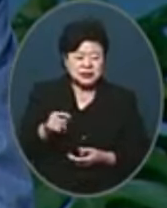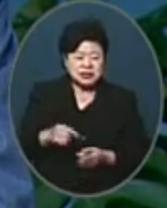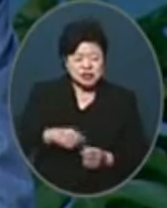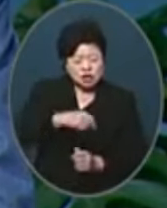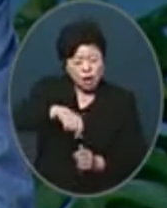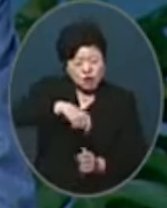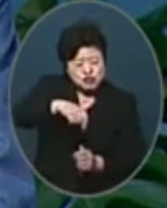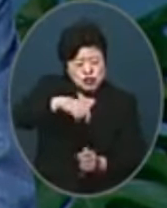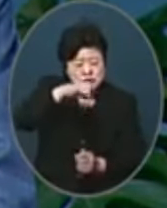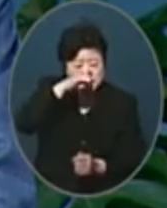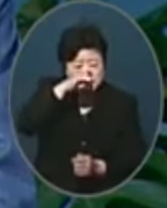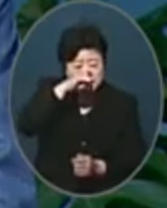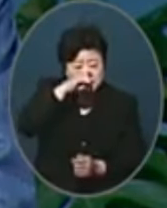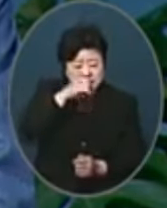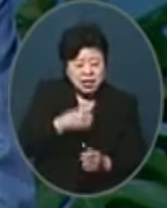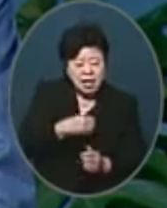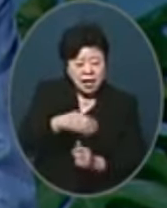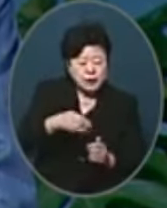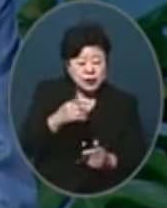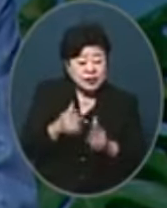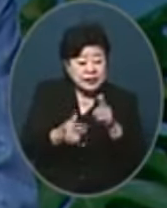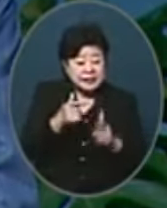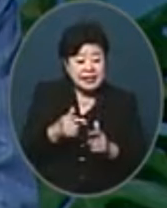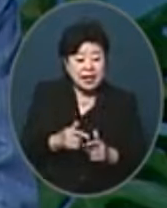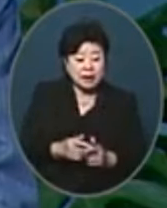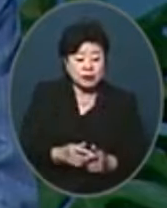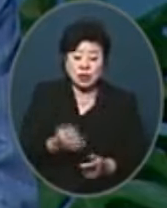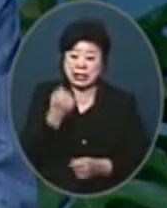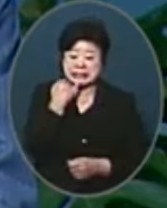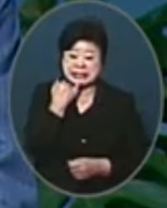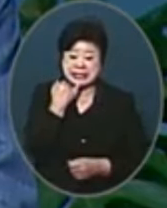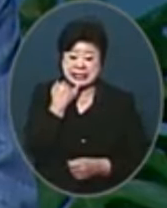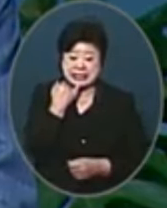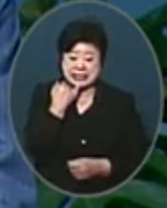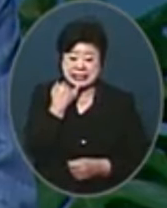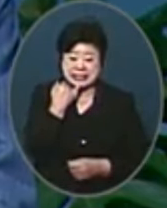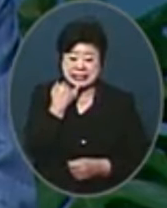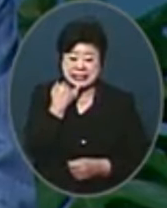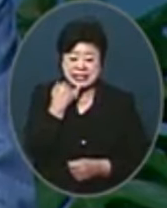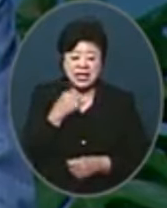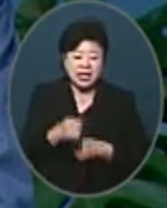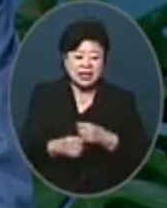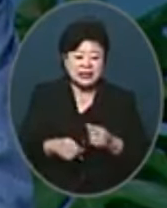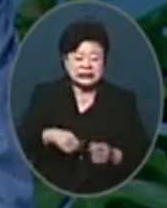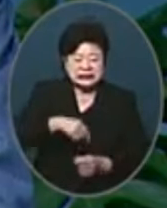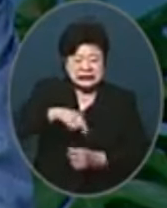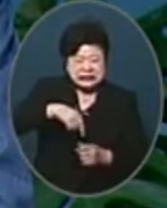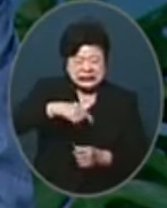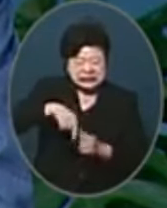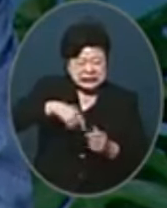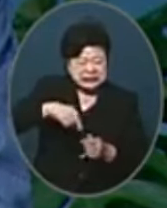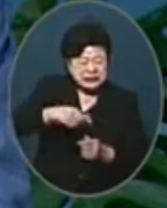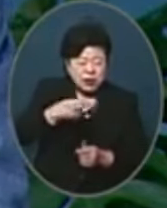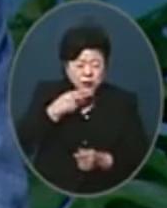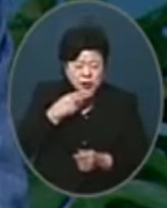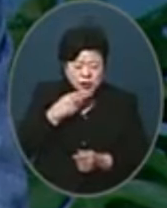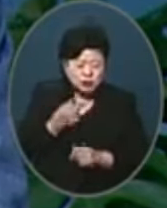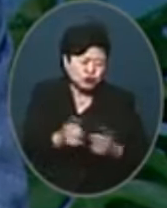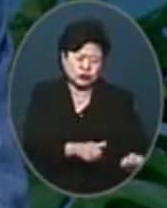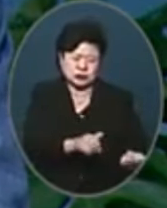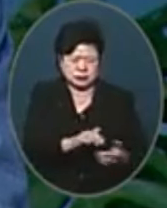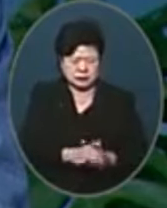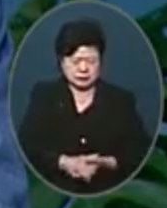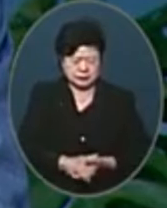칠랭굴이 감겨있는 나무는 까딱 없고 자유로운 나무는 모조리 다 쓰러져